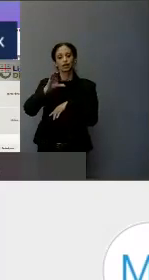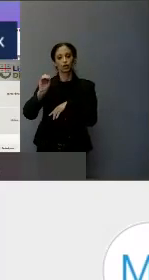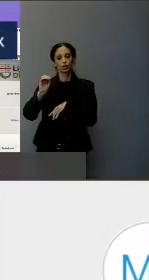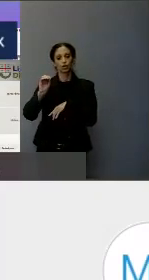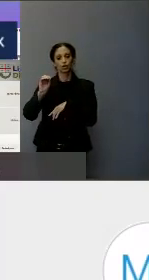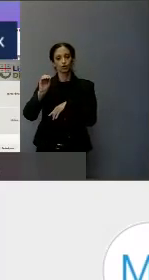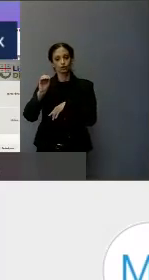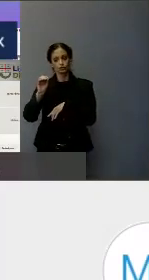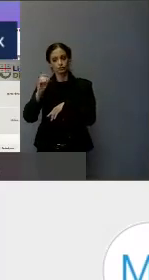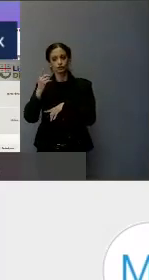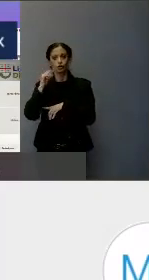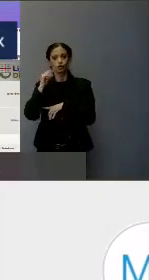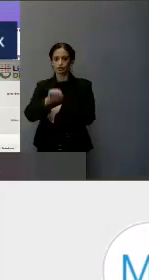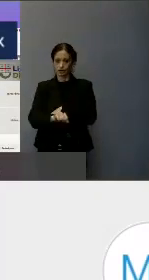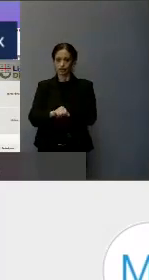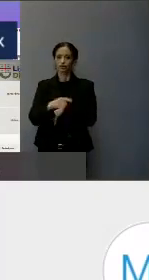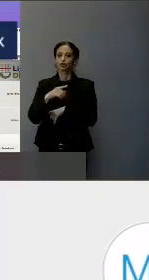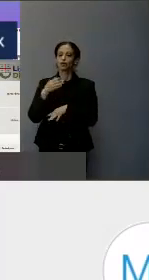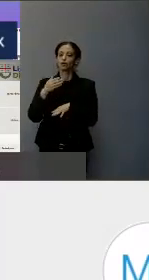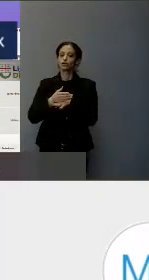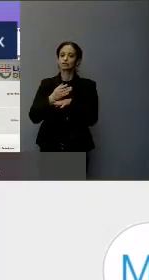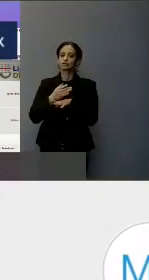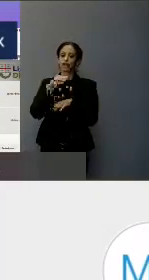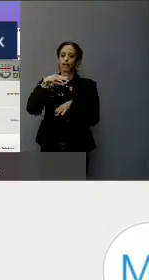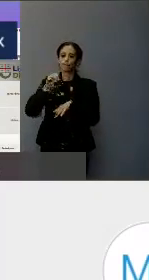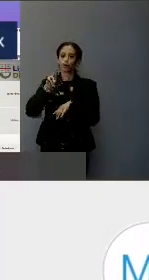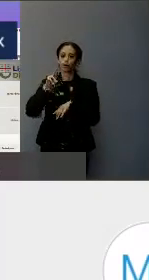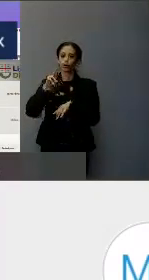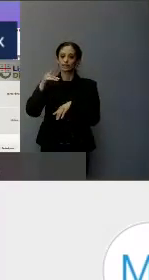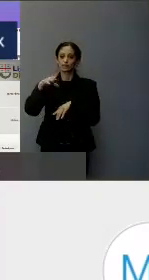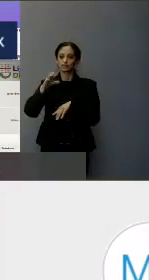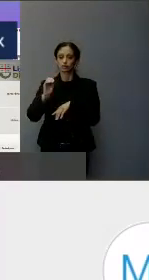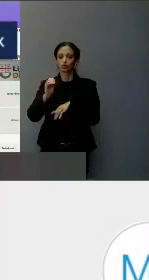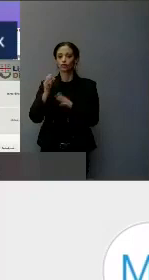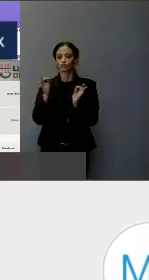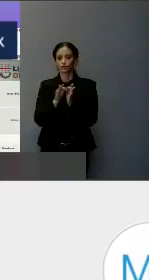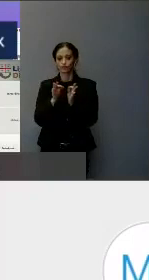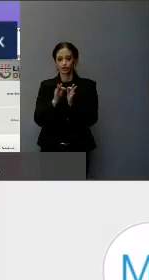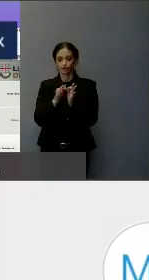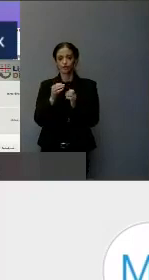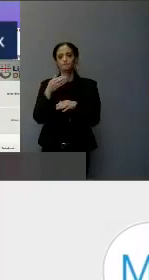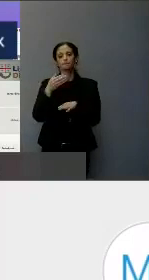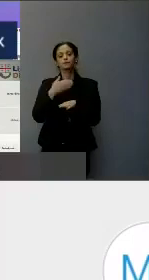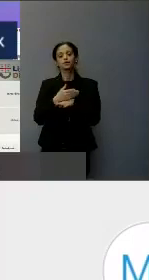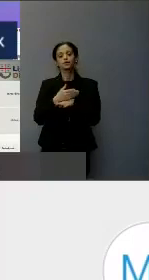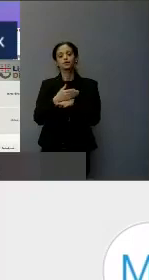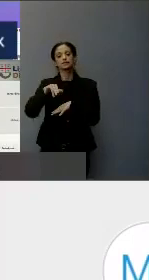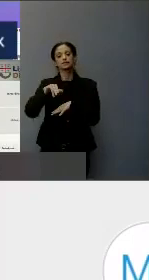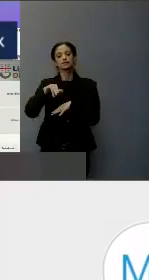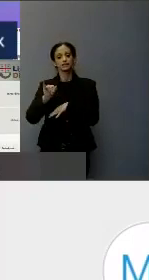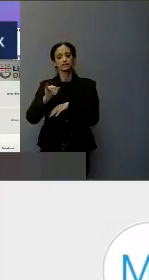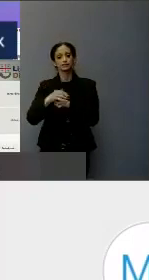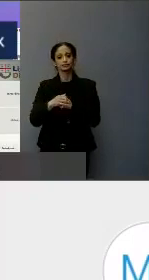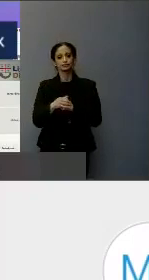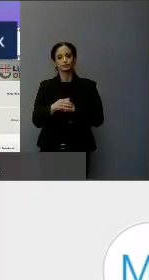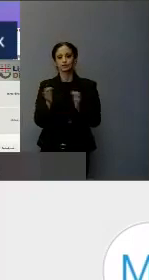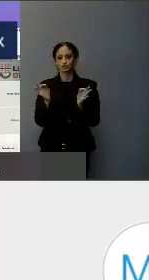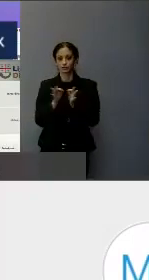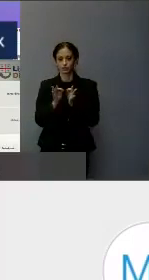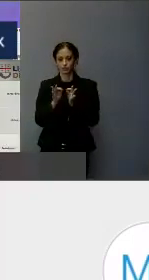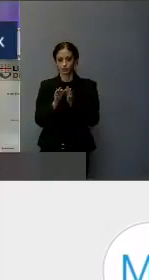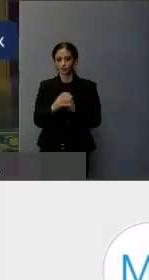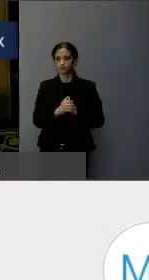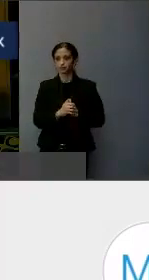contrario consigliere immordino onorevole possibile rattini favorevole